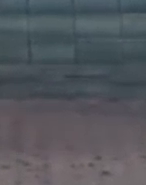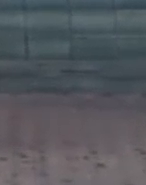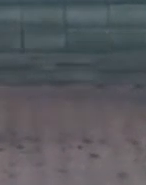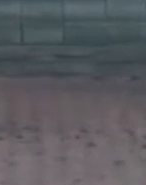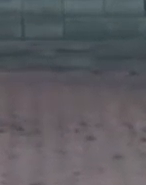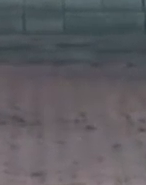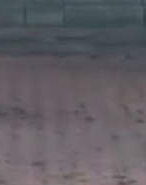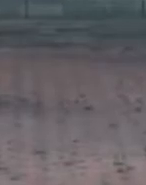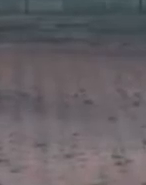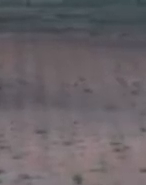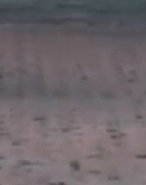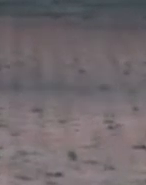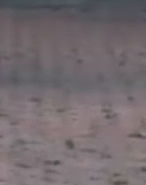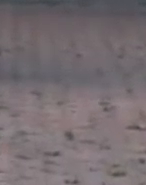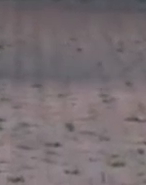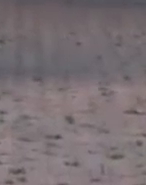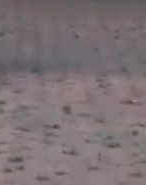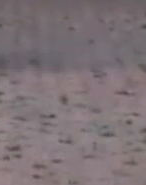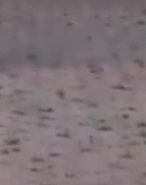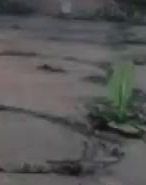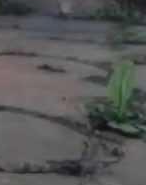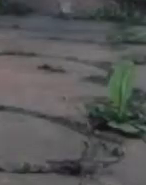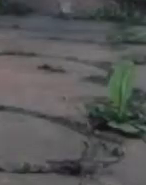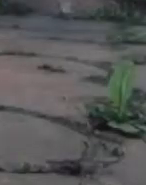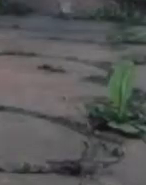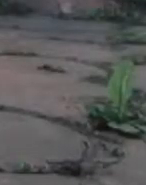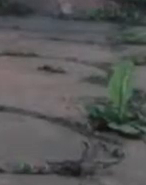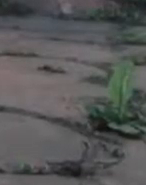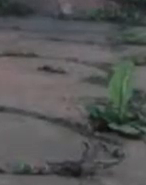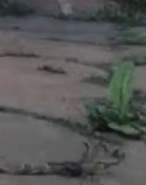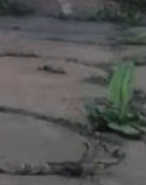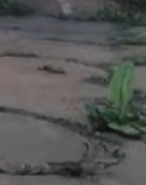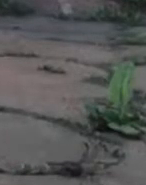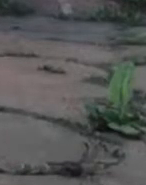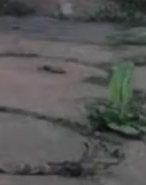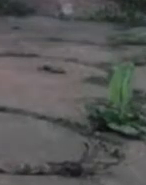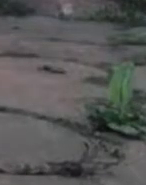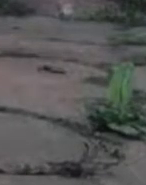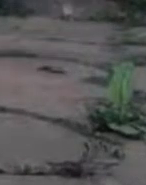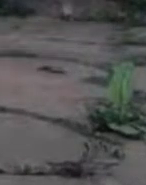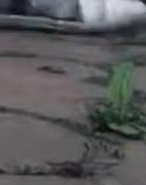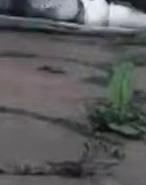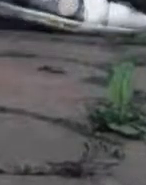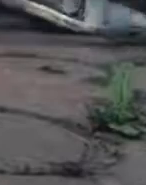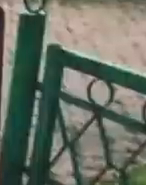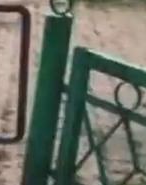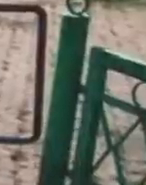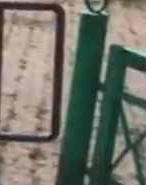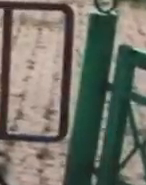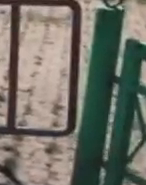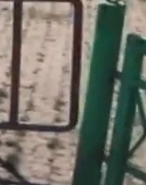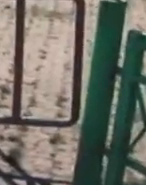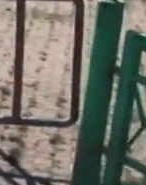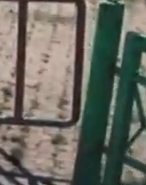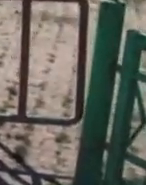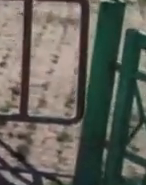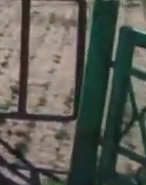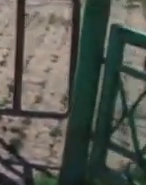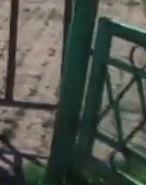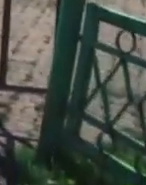В спортивном зале нашу героиню ждут наставники по стрельбе и по тяжелой атлетике. Расчехлена и современная малокалиберная винтовка.